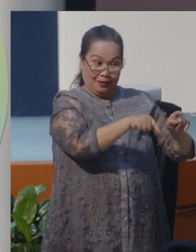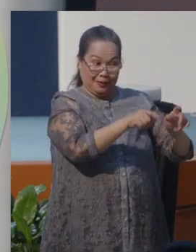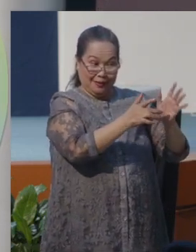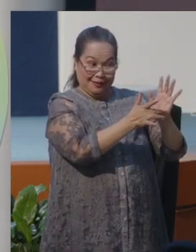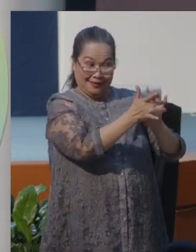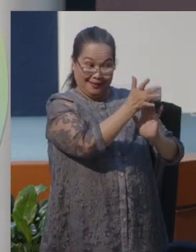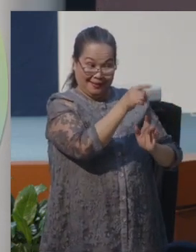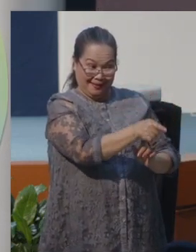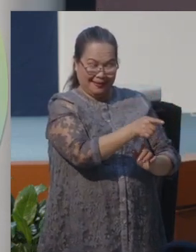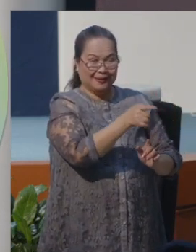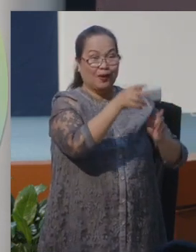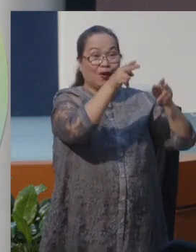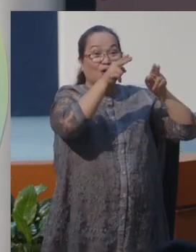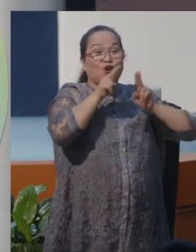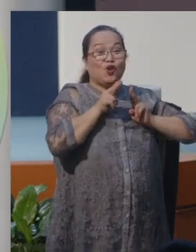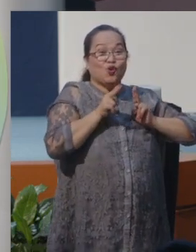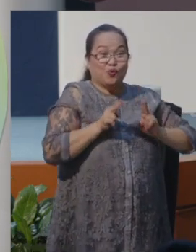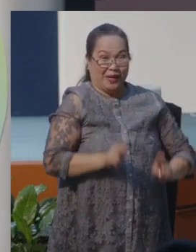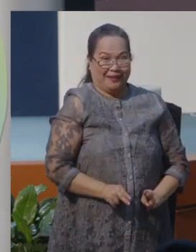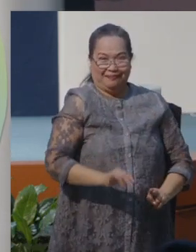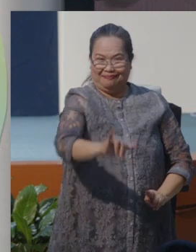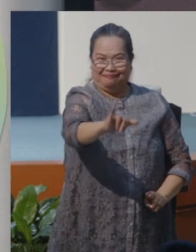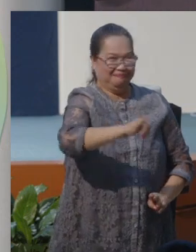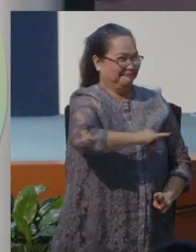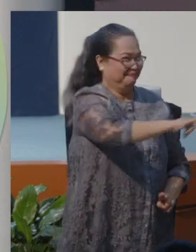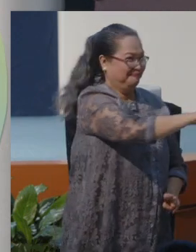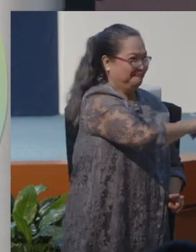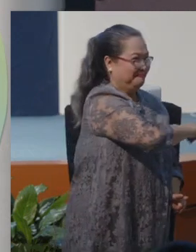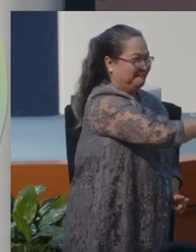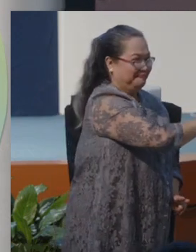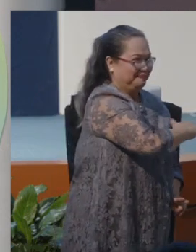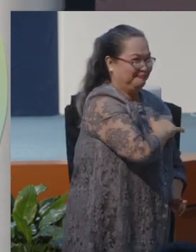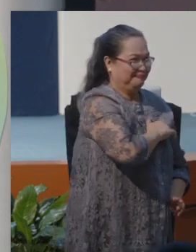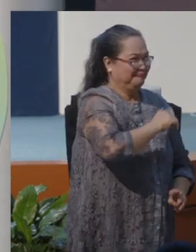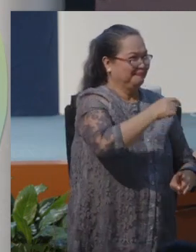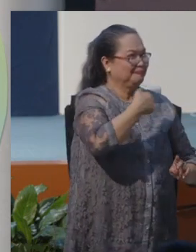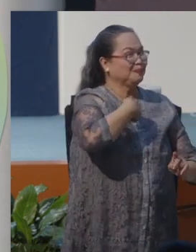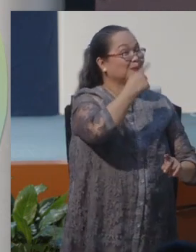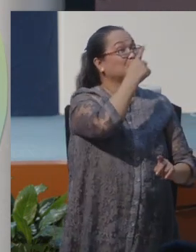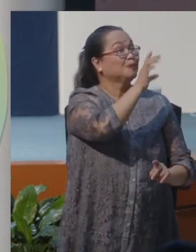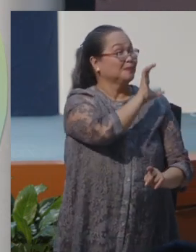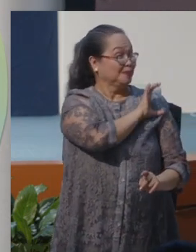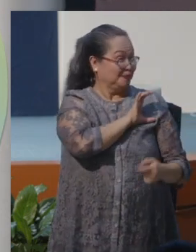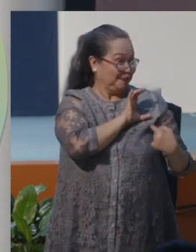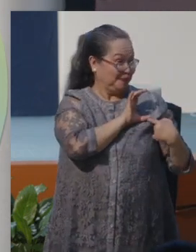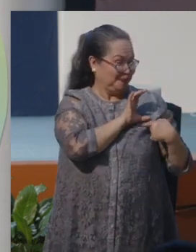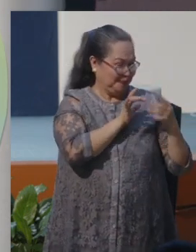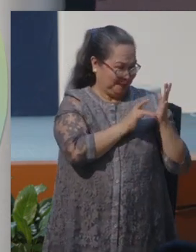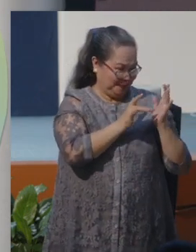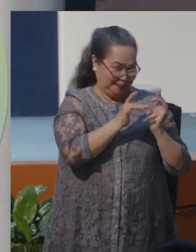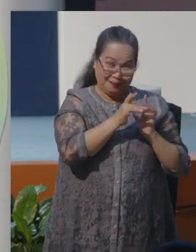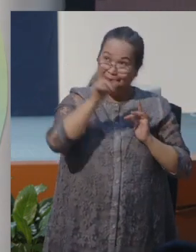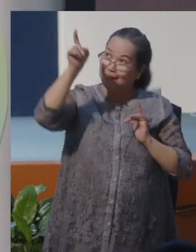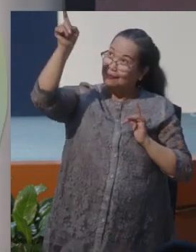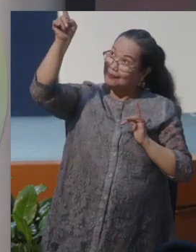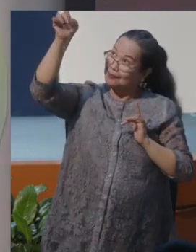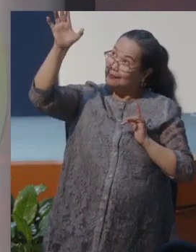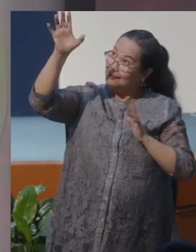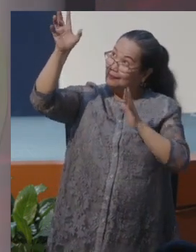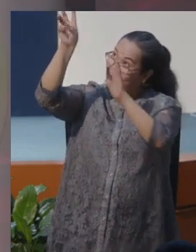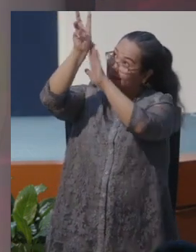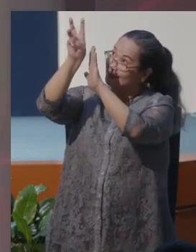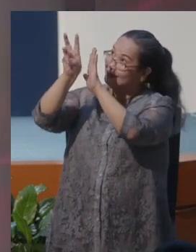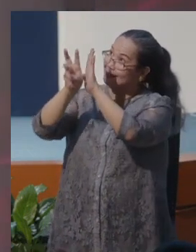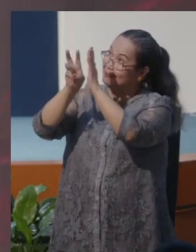set aside the independent use of His divine attributes, Jesus sought the Father's will in choosing